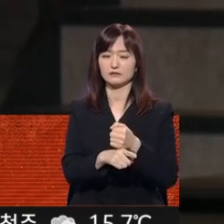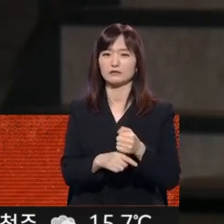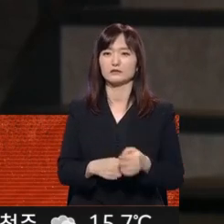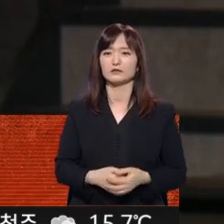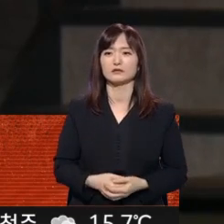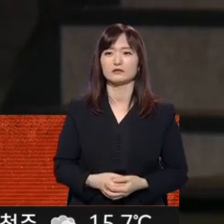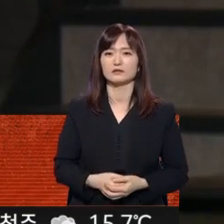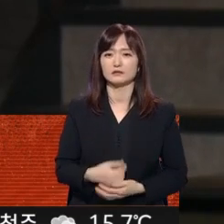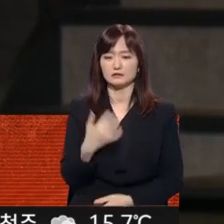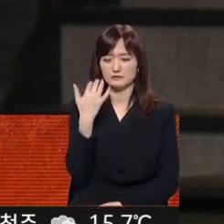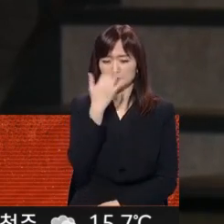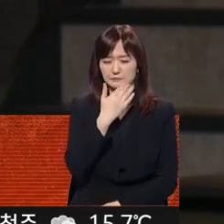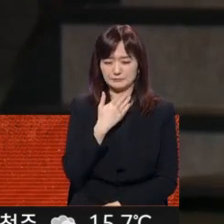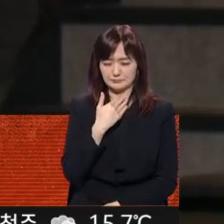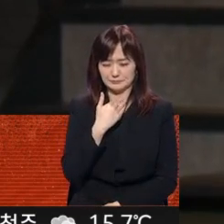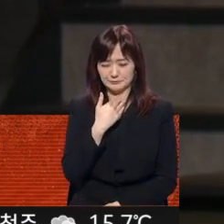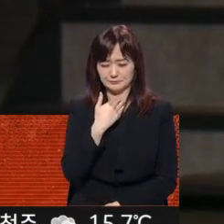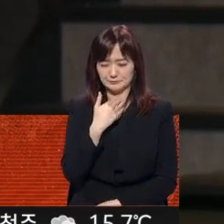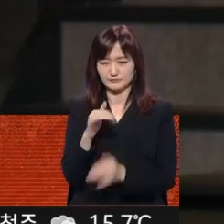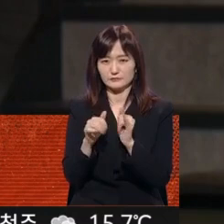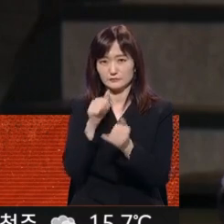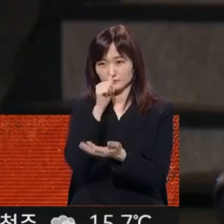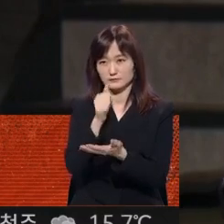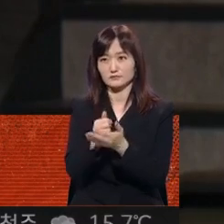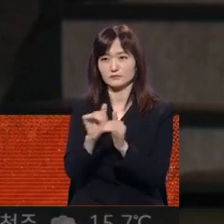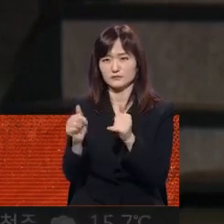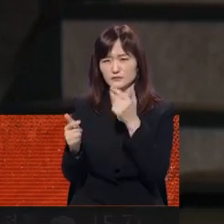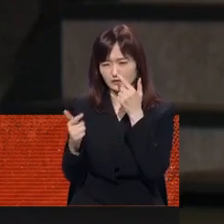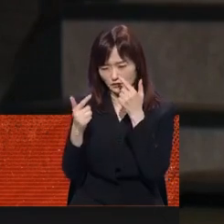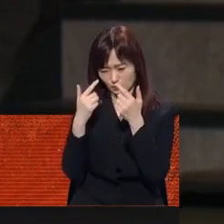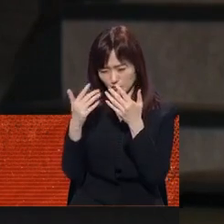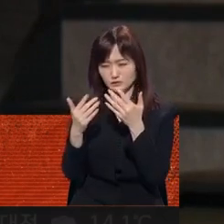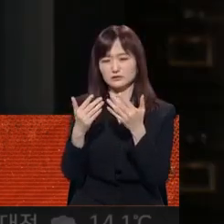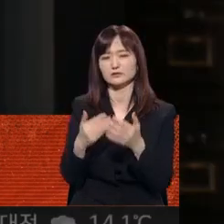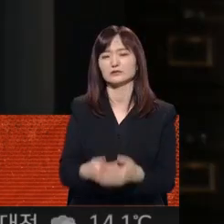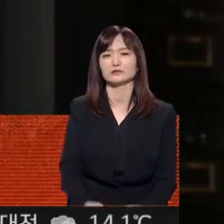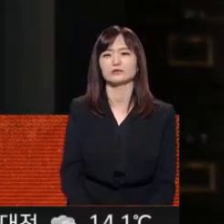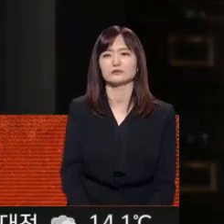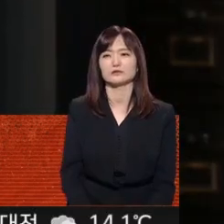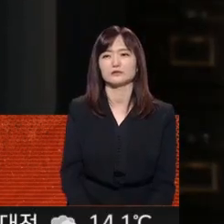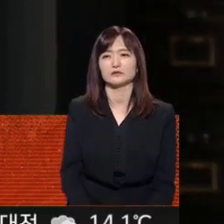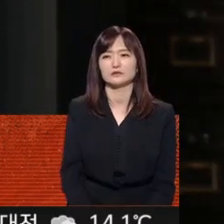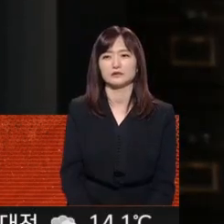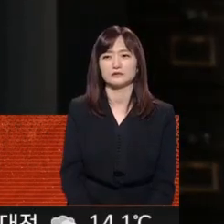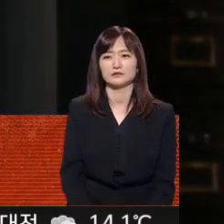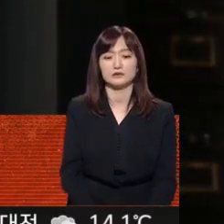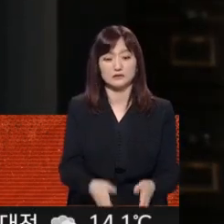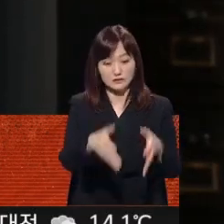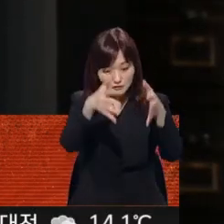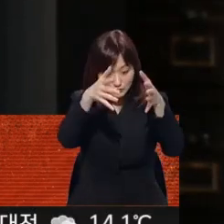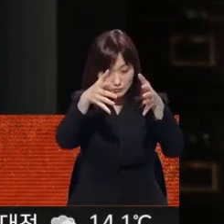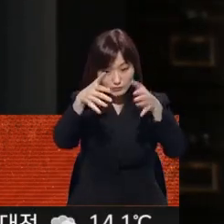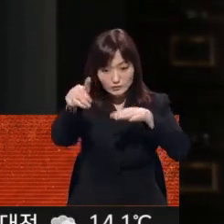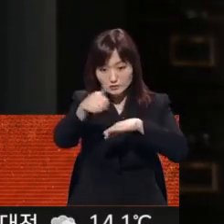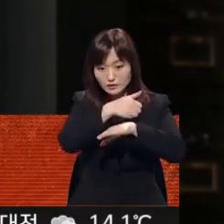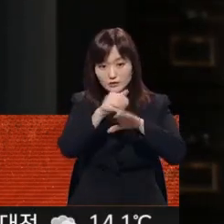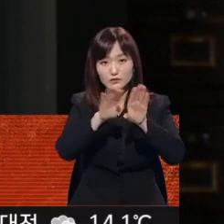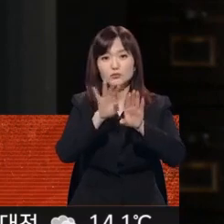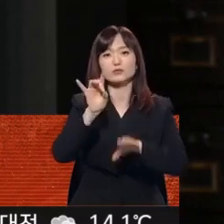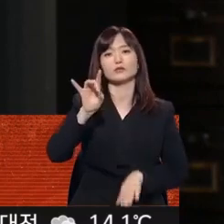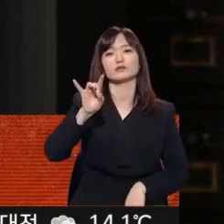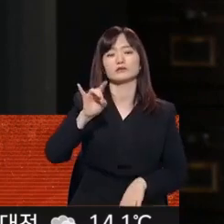저는 성 도착자가 범인인 것이 뭐 확실한 거죠 자 근데이 건물의 출입문이 단 하나였답니다 자 그런데